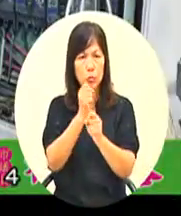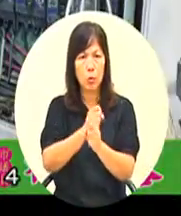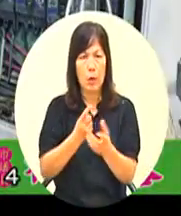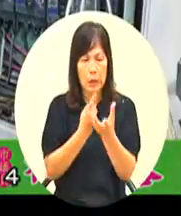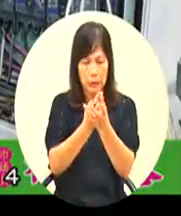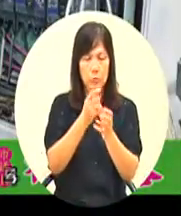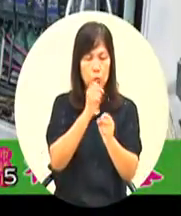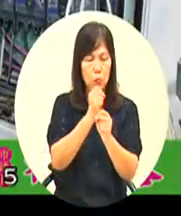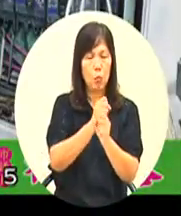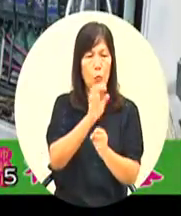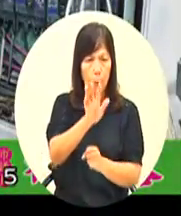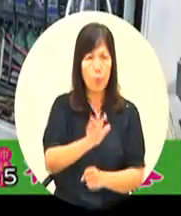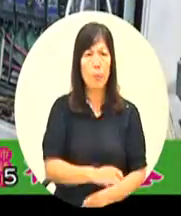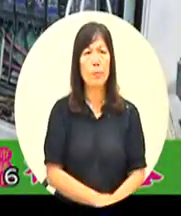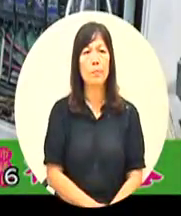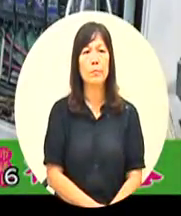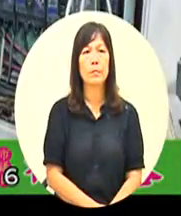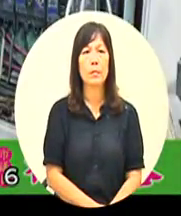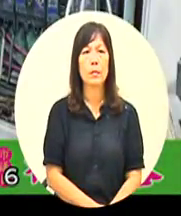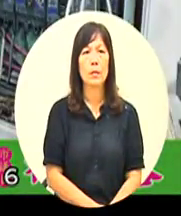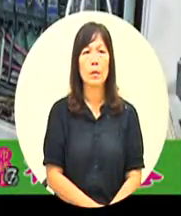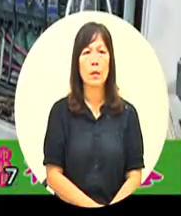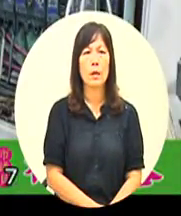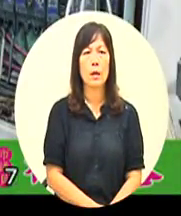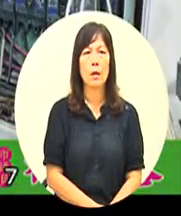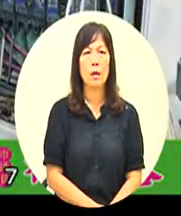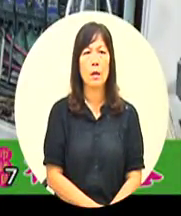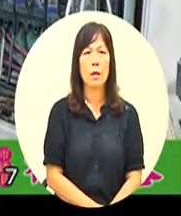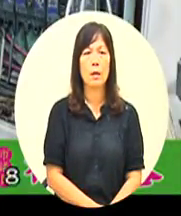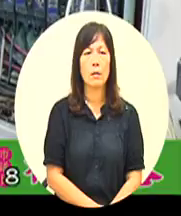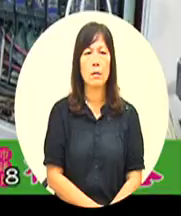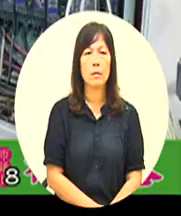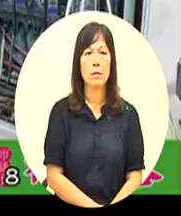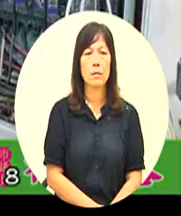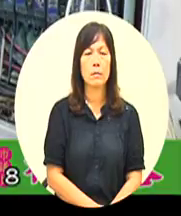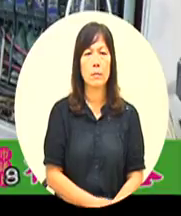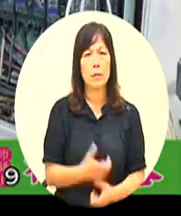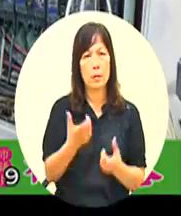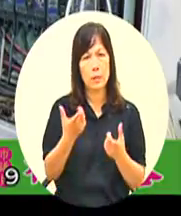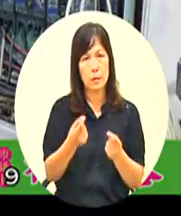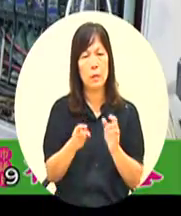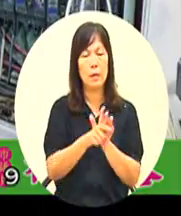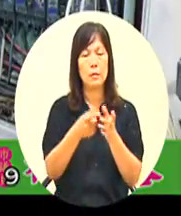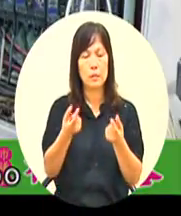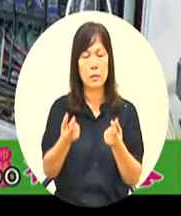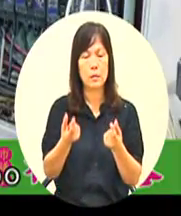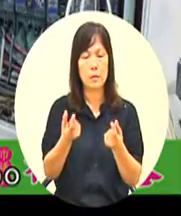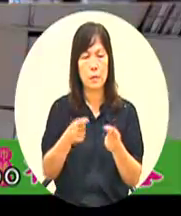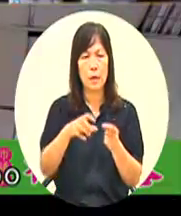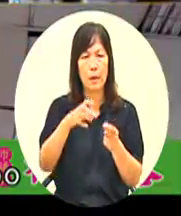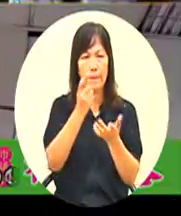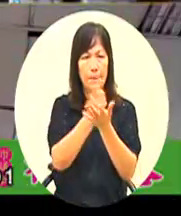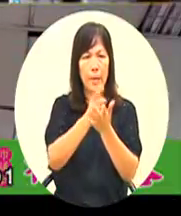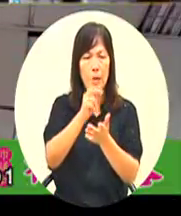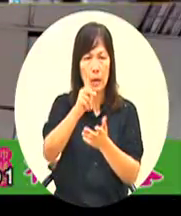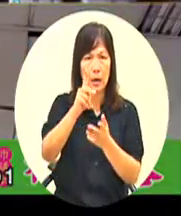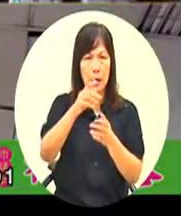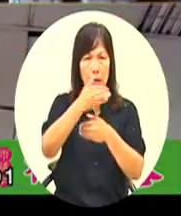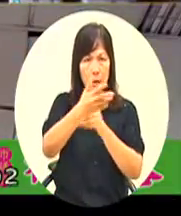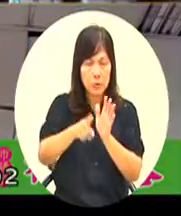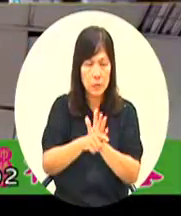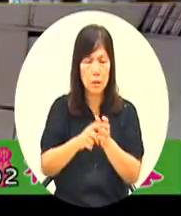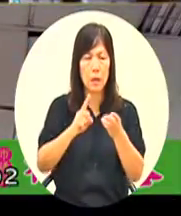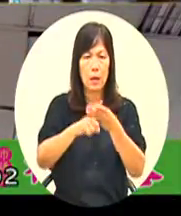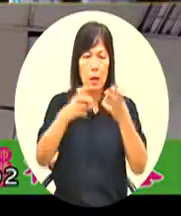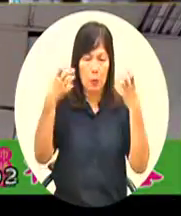务啊，这个都也是啊。那个局长哈，那个各科室哈主管呐